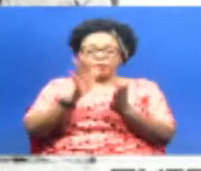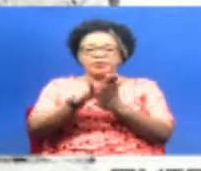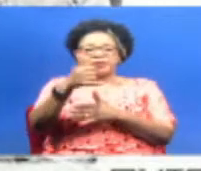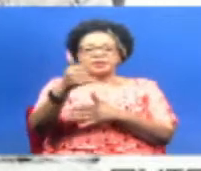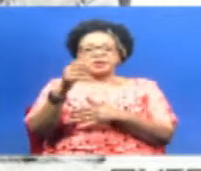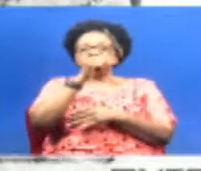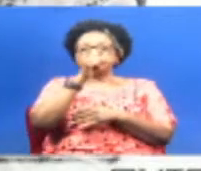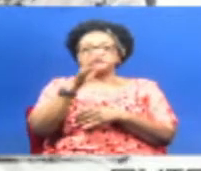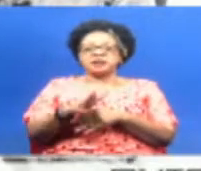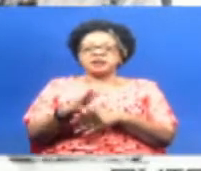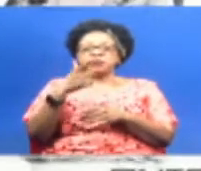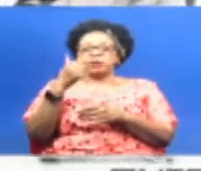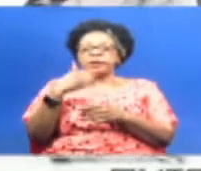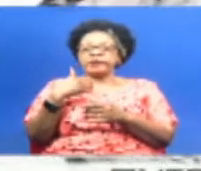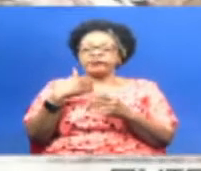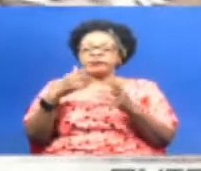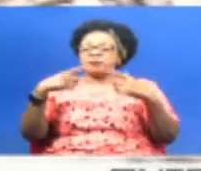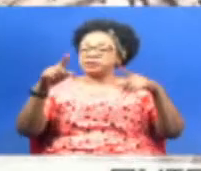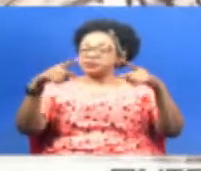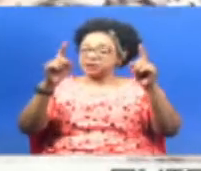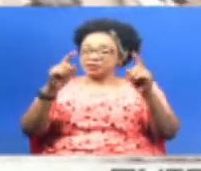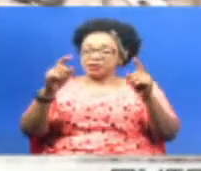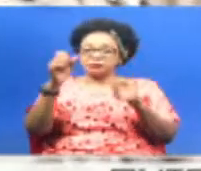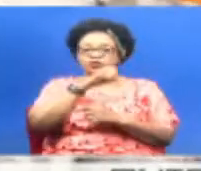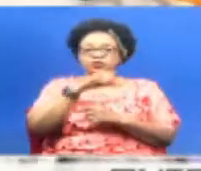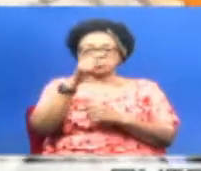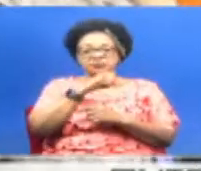ya mafanikio kwenye muziki.